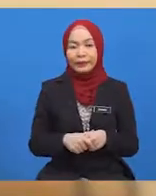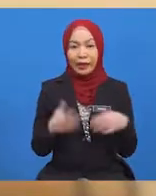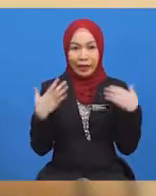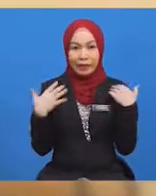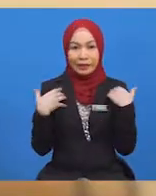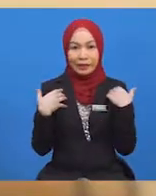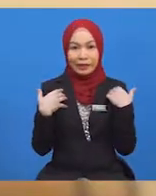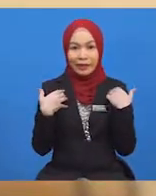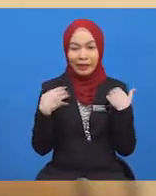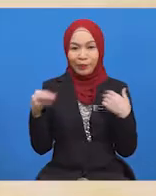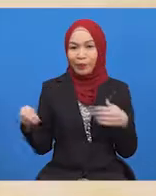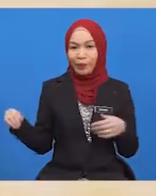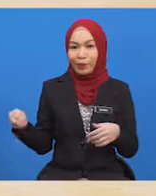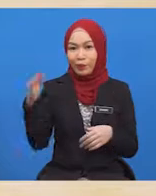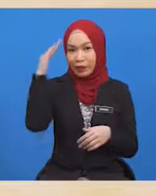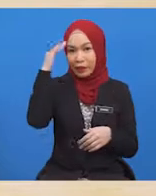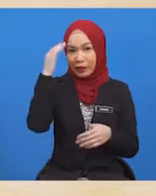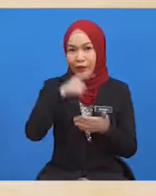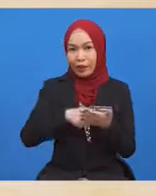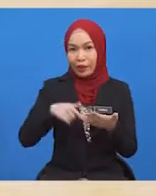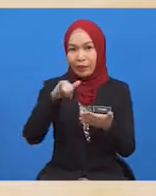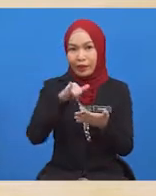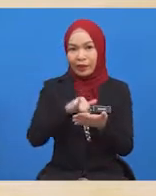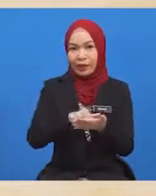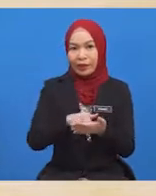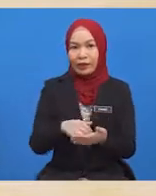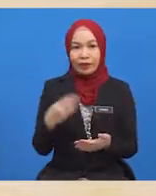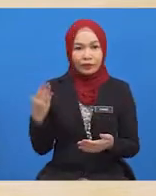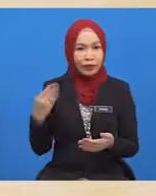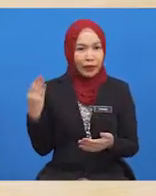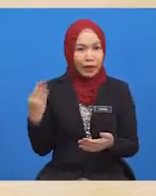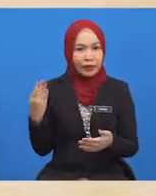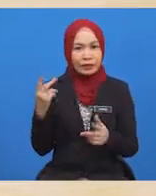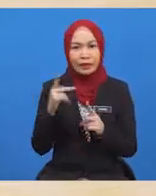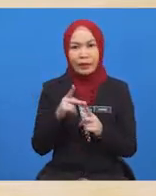Adakah murid-murid tahu apakah nomor kepada satah?